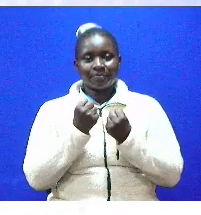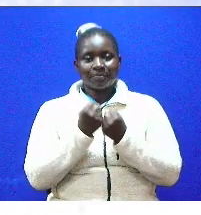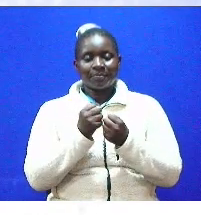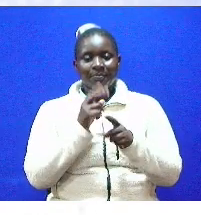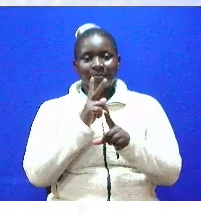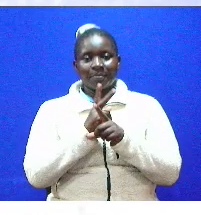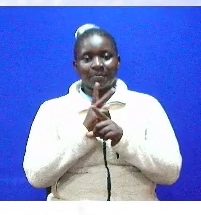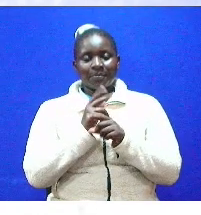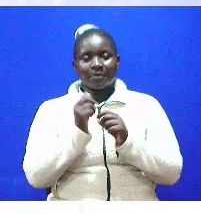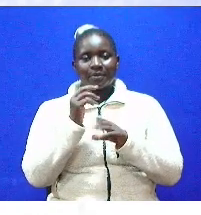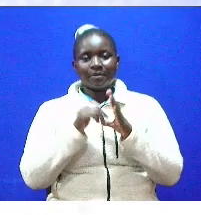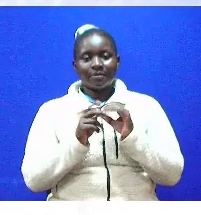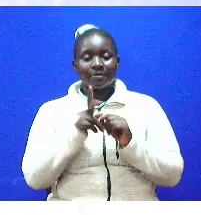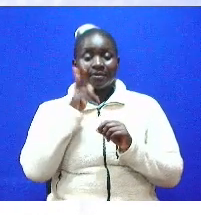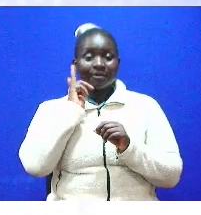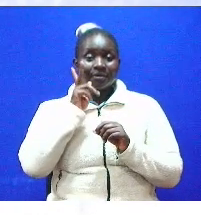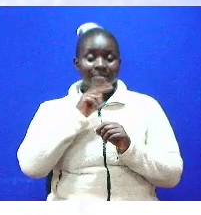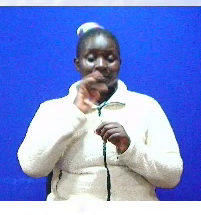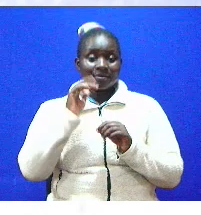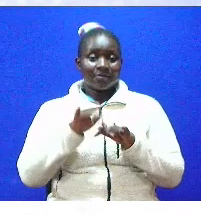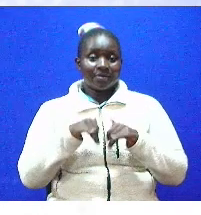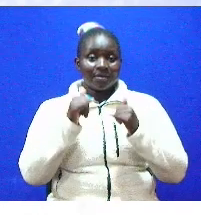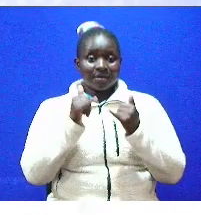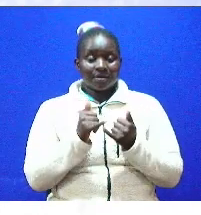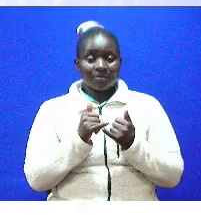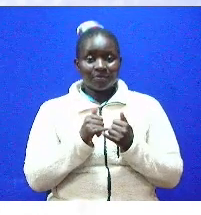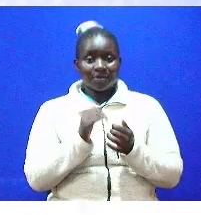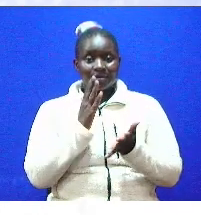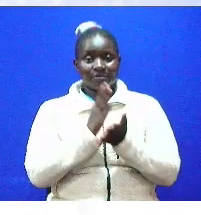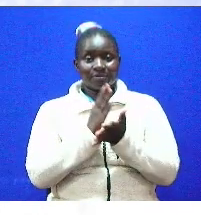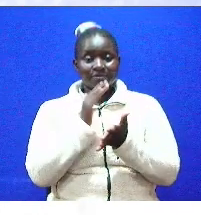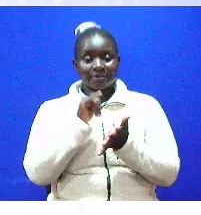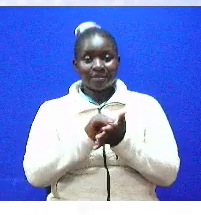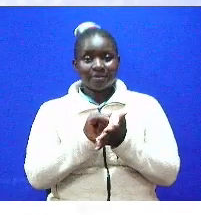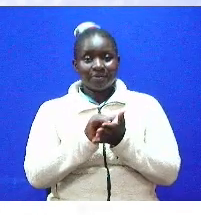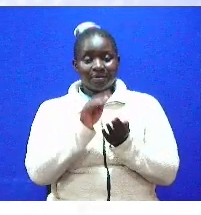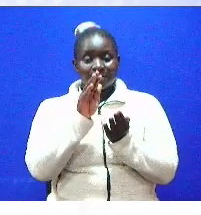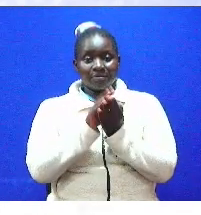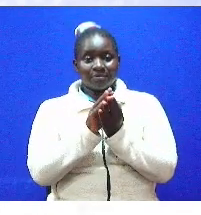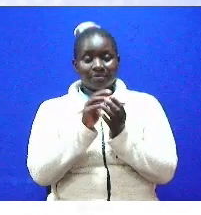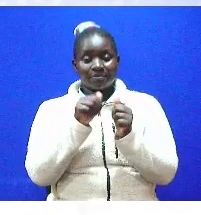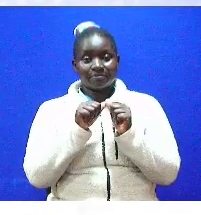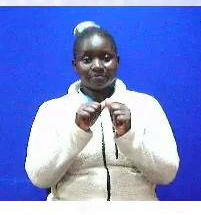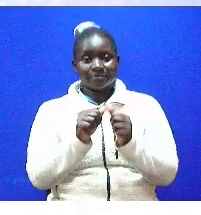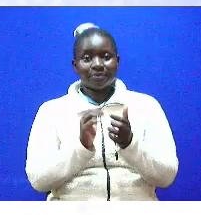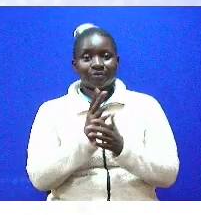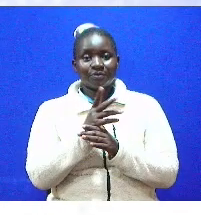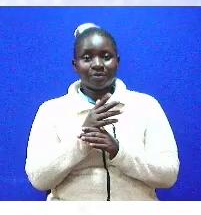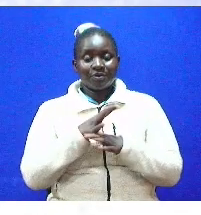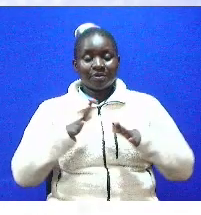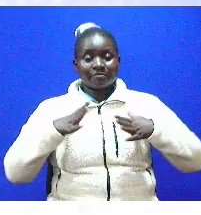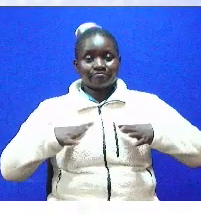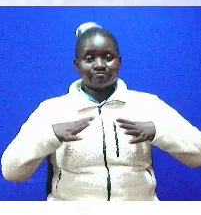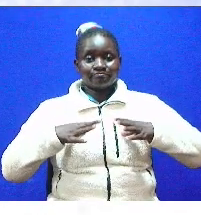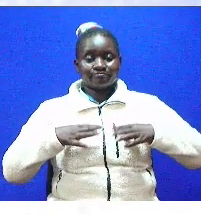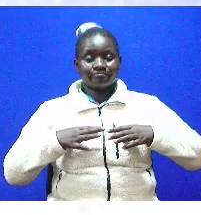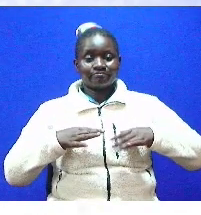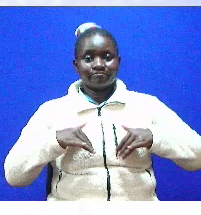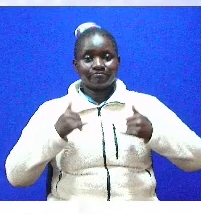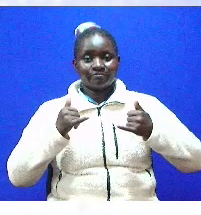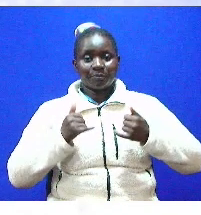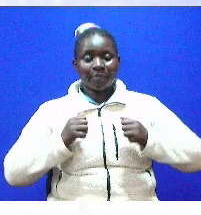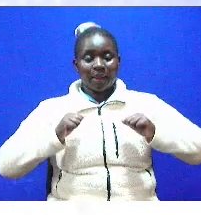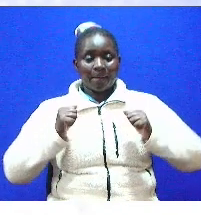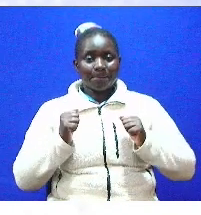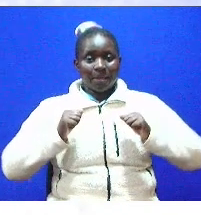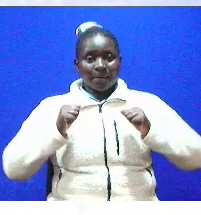ase county ya Kisii ase baba ba kwenye kichi chia county chao kulingana na bamenyi bense mejo ni go bagokera